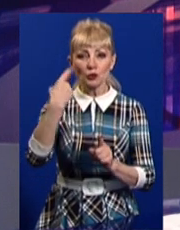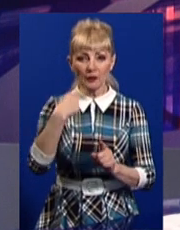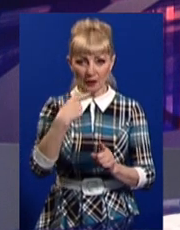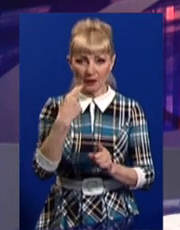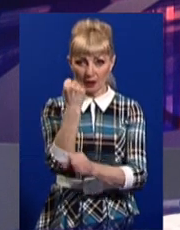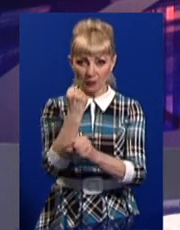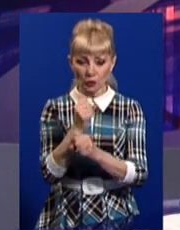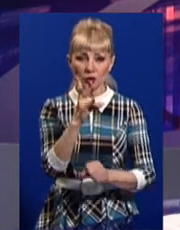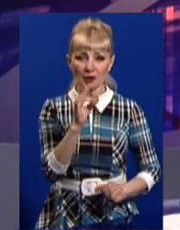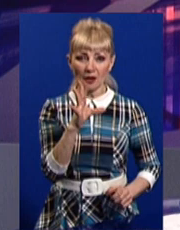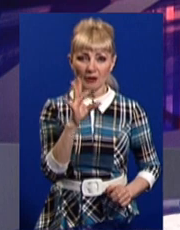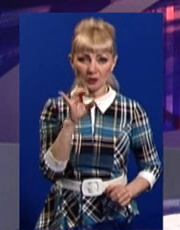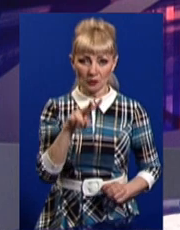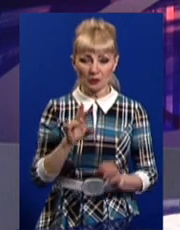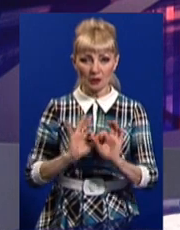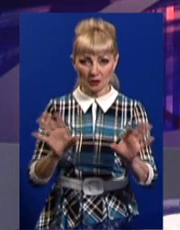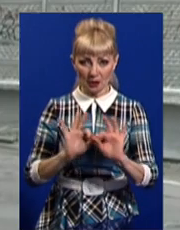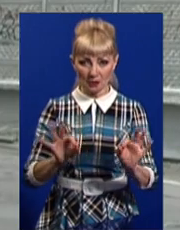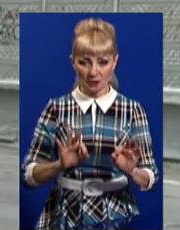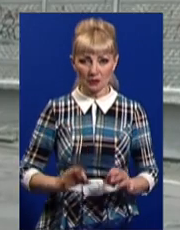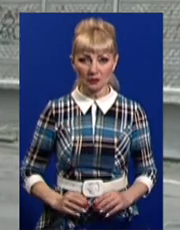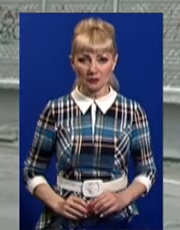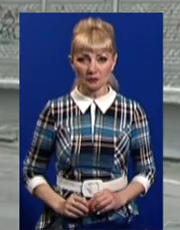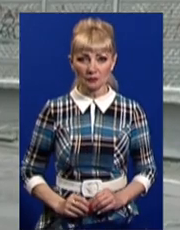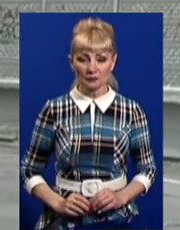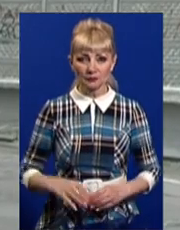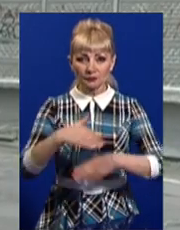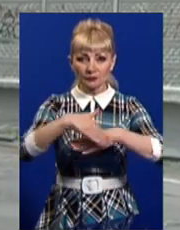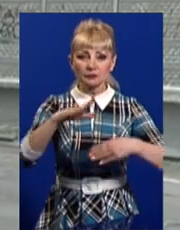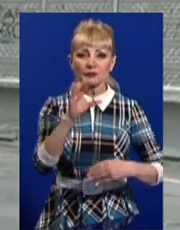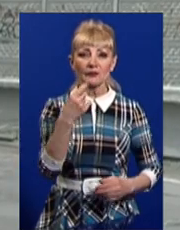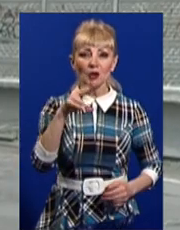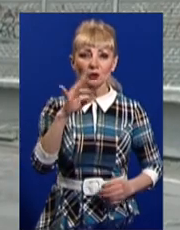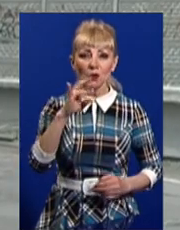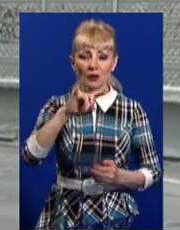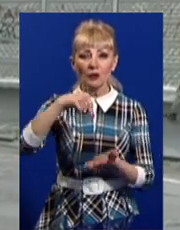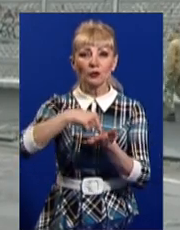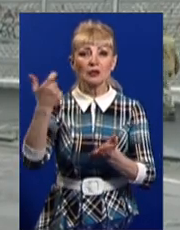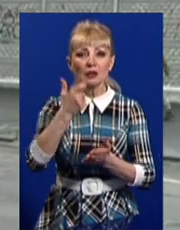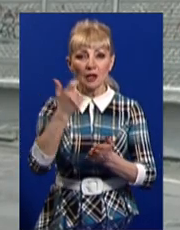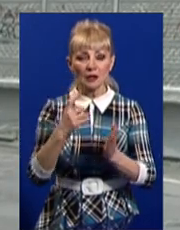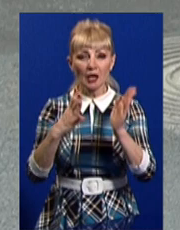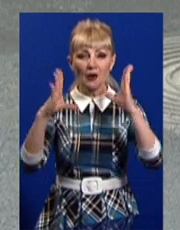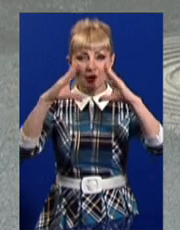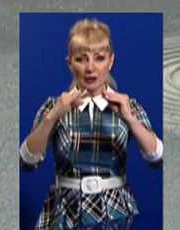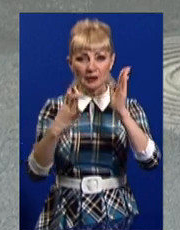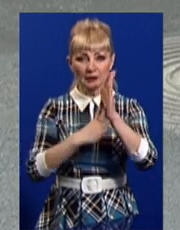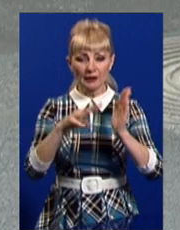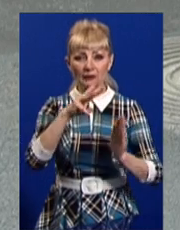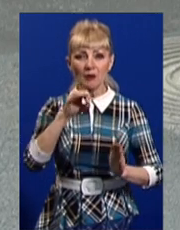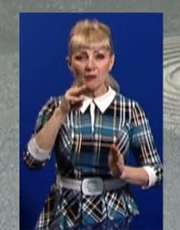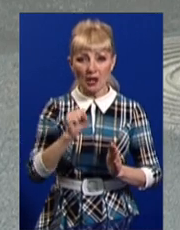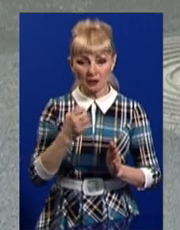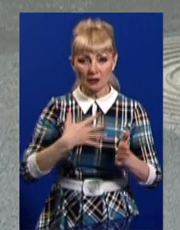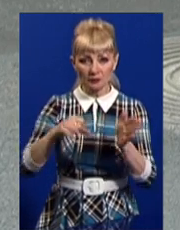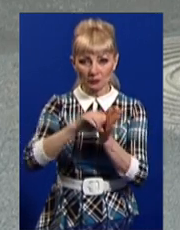комунальники, Олександр Новосель розповість. Вулиця Садова, серед міста Харкова. Тут увечері 9 березня загинув працівник